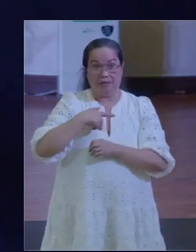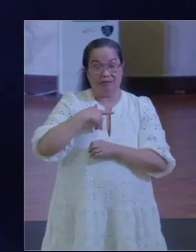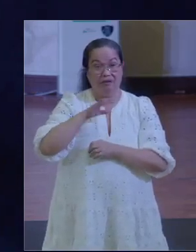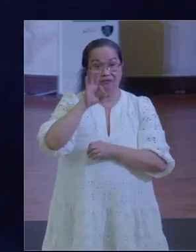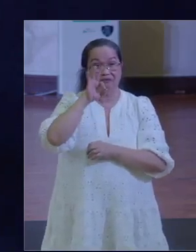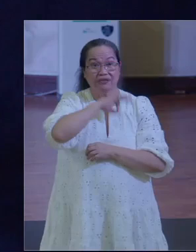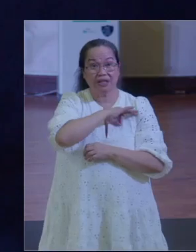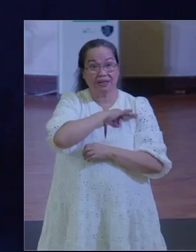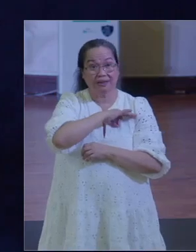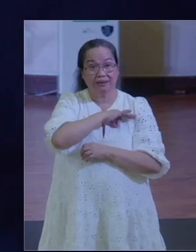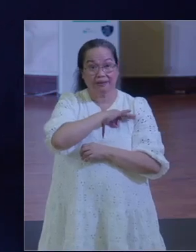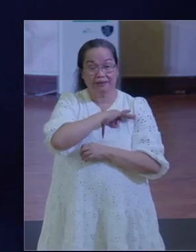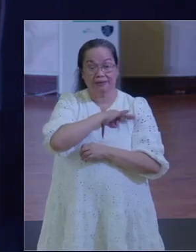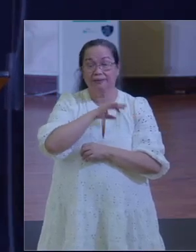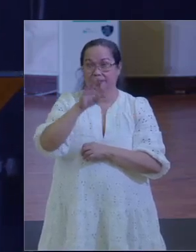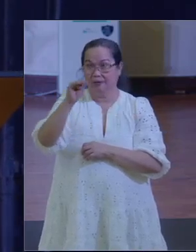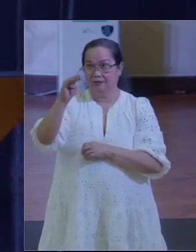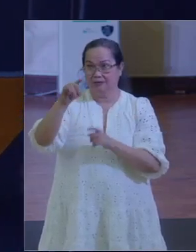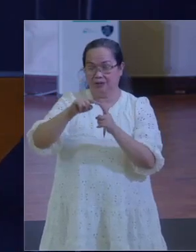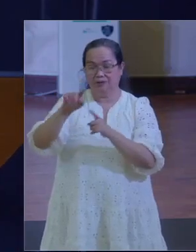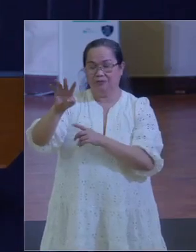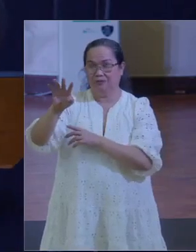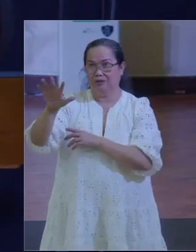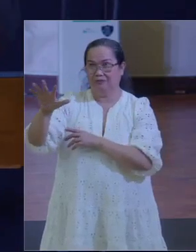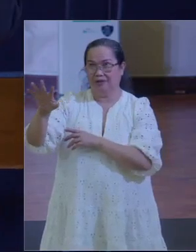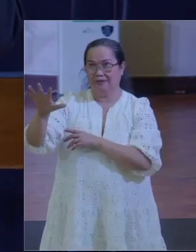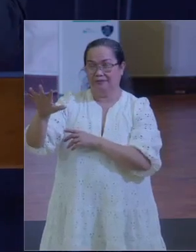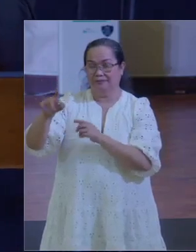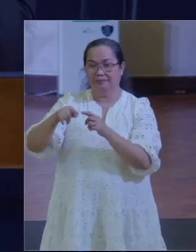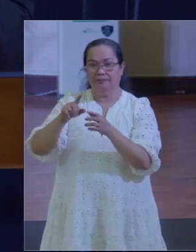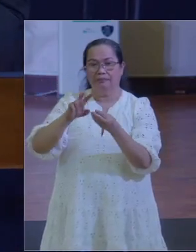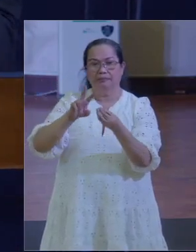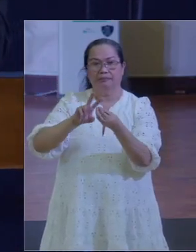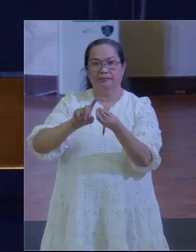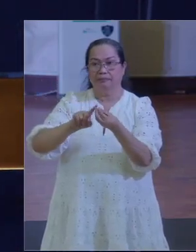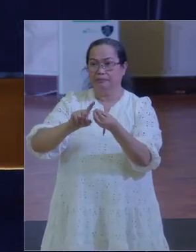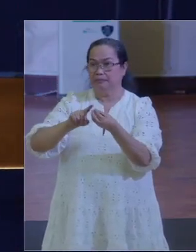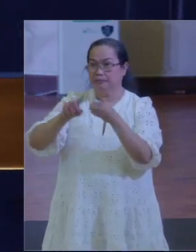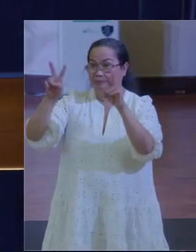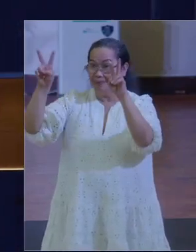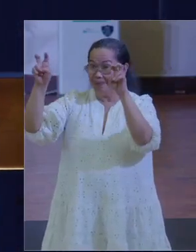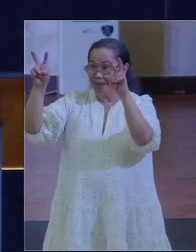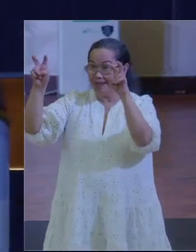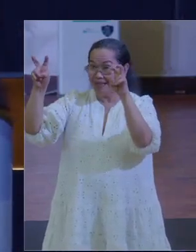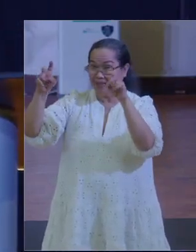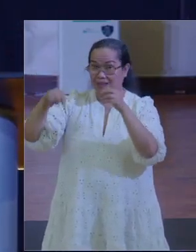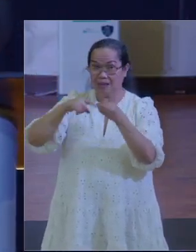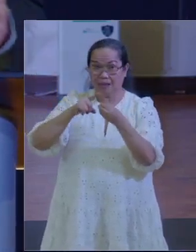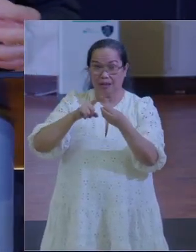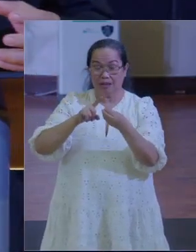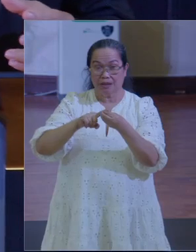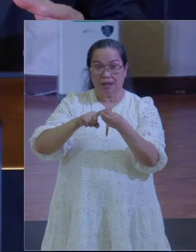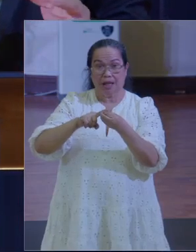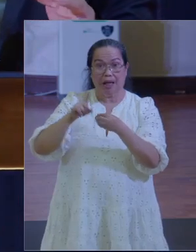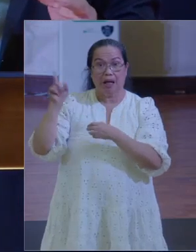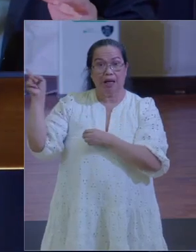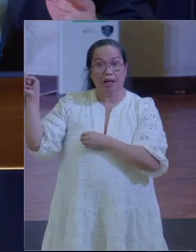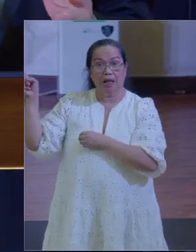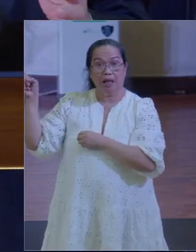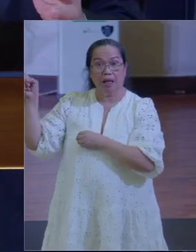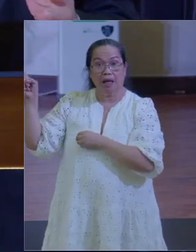40 to 45. So, doon po sa passage natin, sa ating CP, tinuro ni Jesus